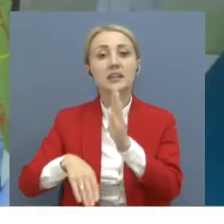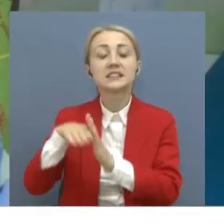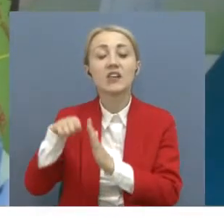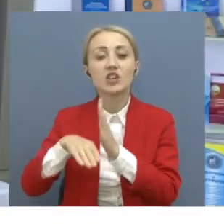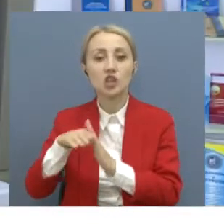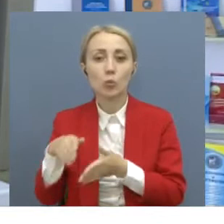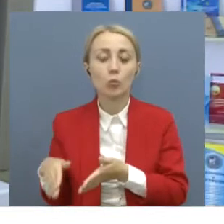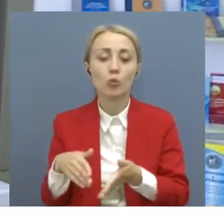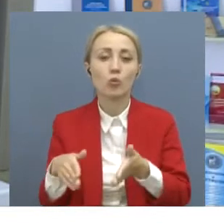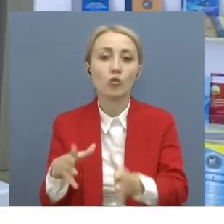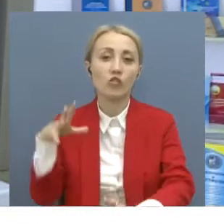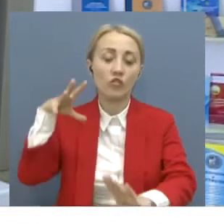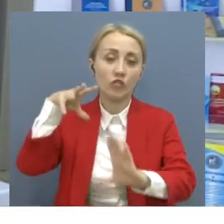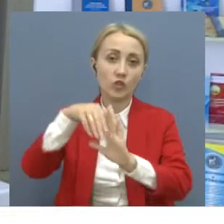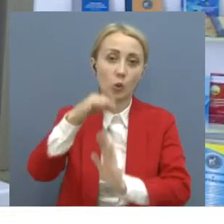бар. Негізгі